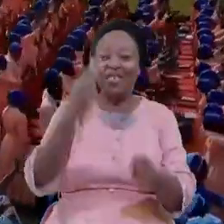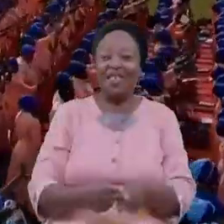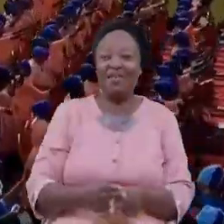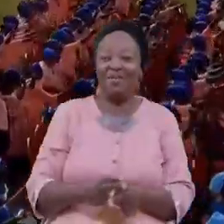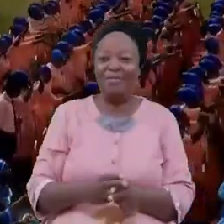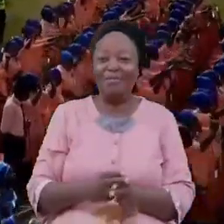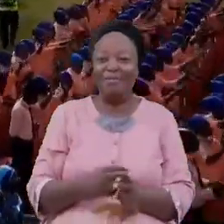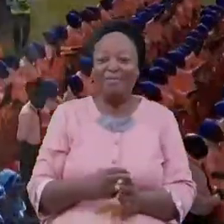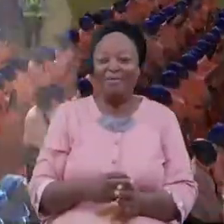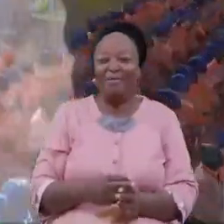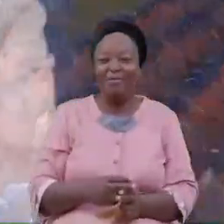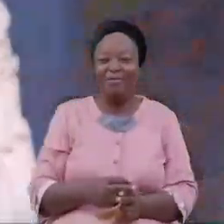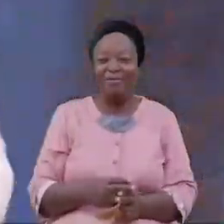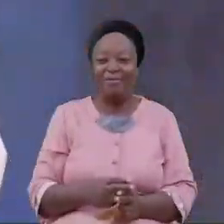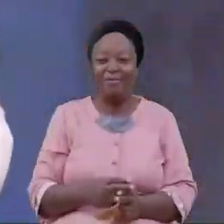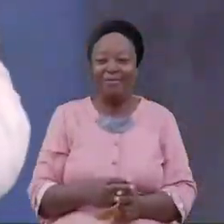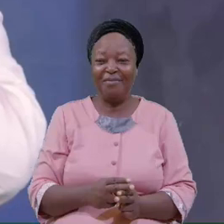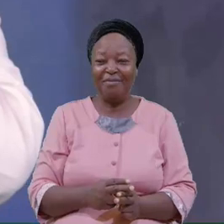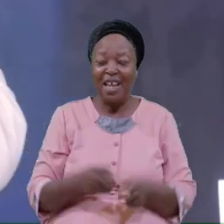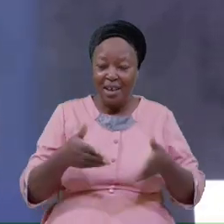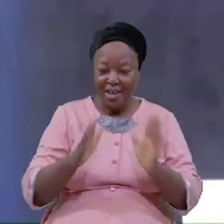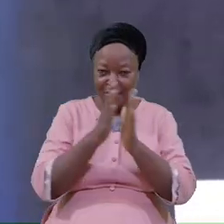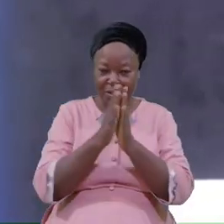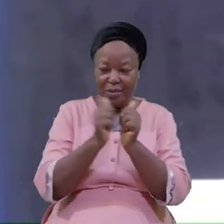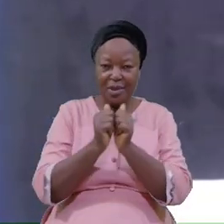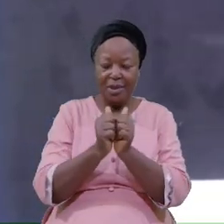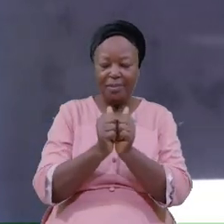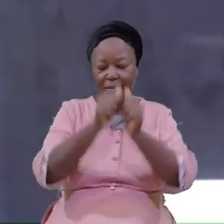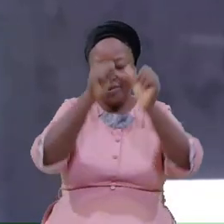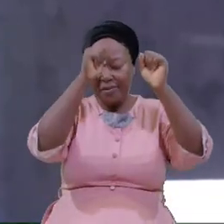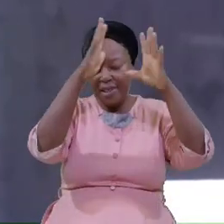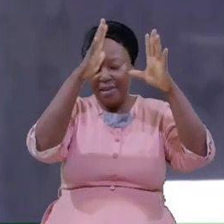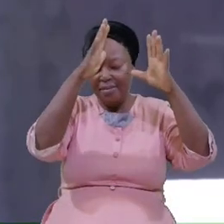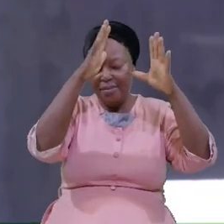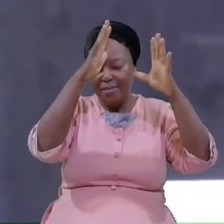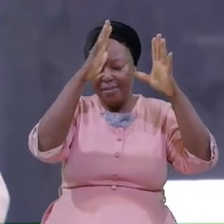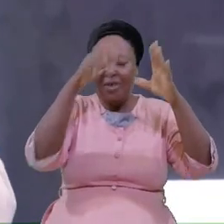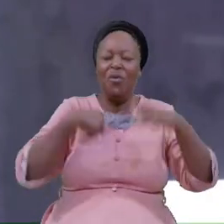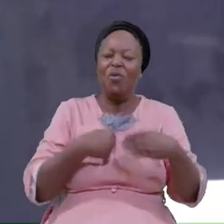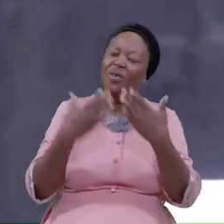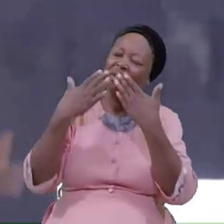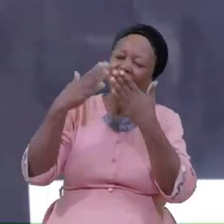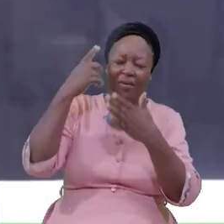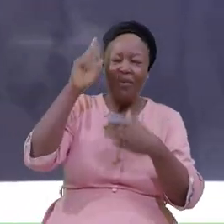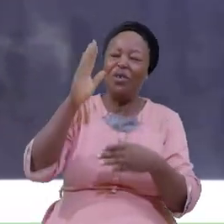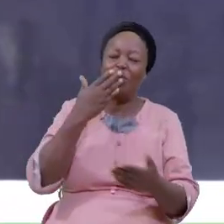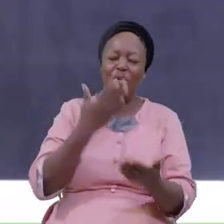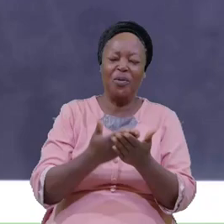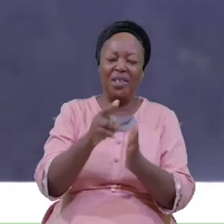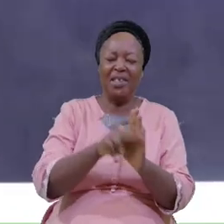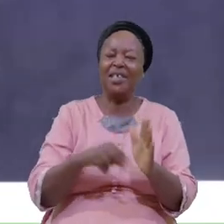Dieu s'accompliront dans chaque vie, même en ce jour. Prions. Père, nous te remercions pour ta